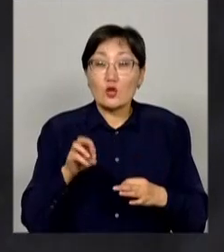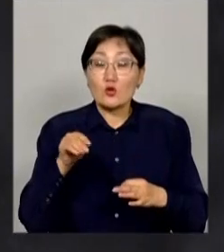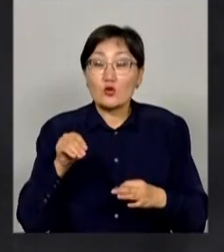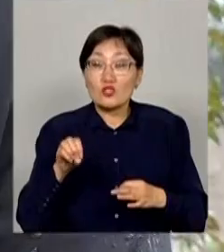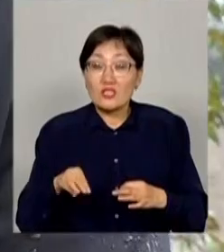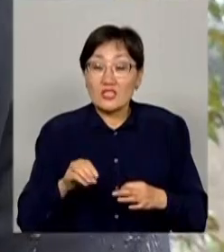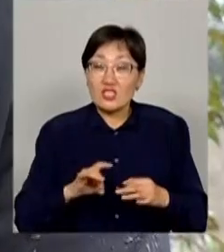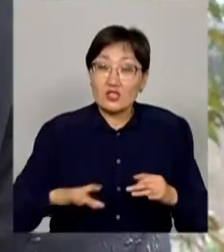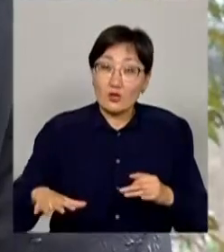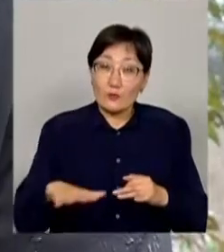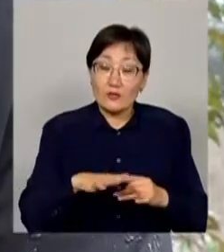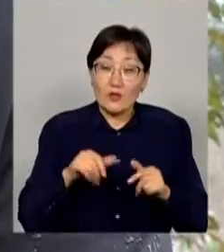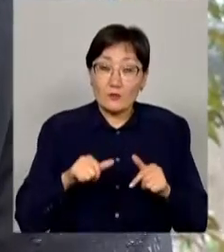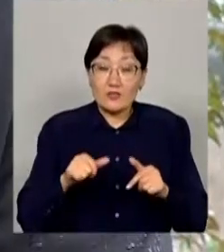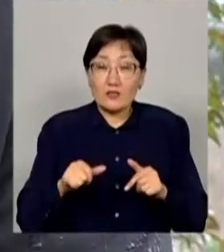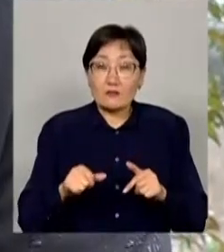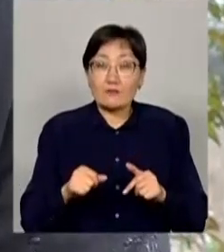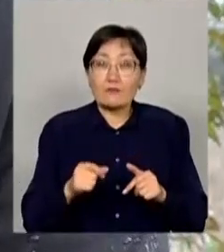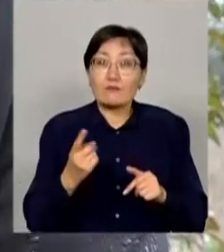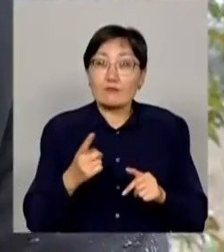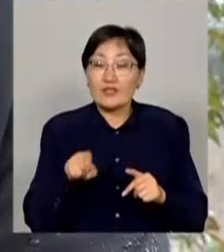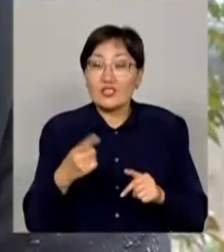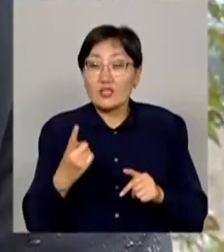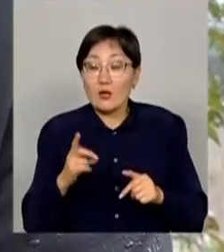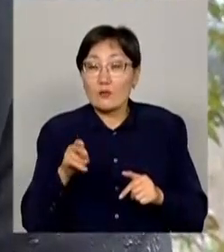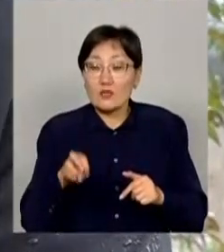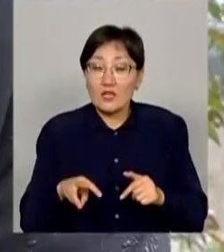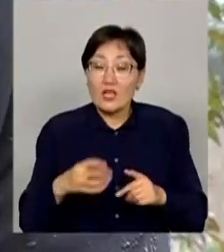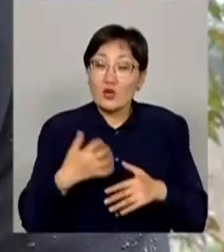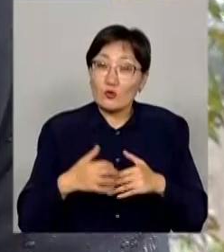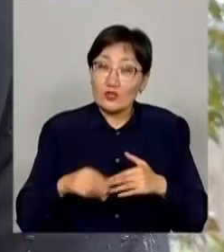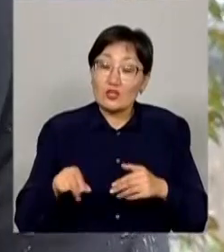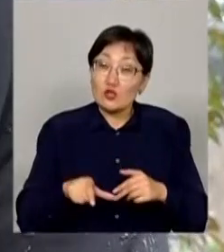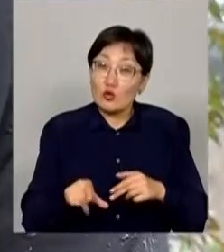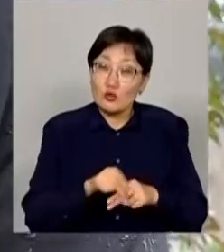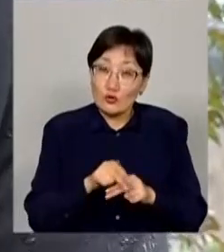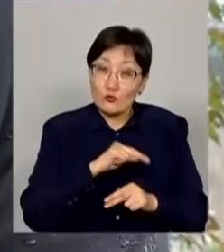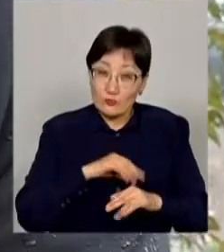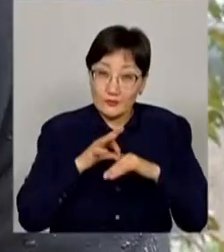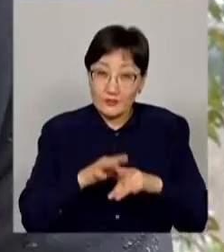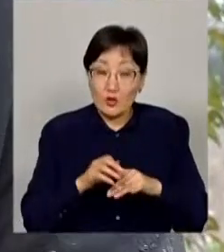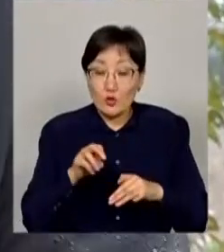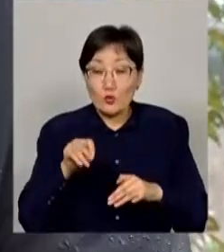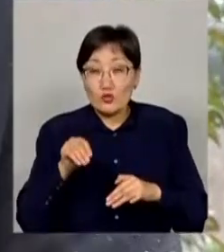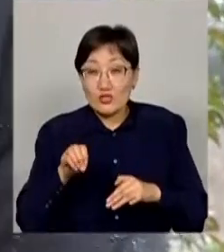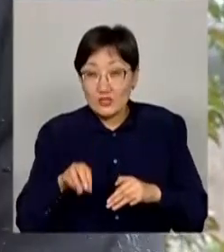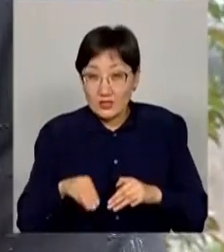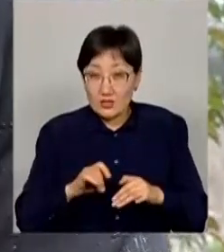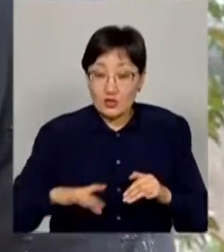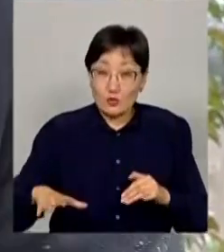ауданы, бұл жерде бейіл бірде бір шақырым орташа жол жөндеу жұмысы жүргізілді. Сонымен Өжет шағын